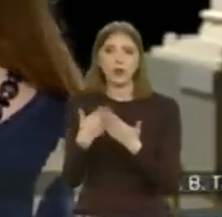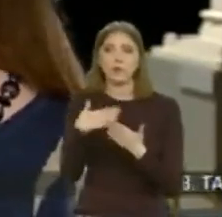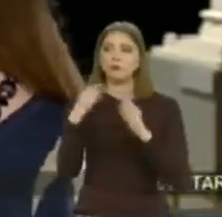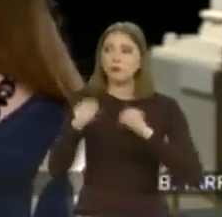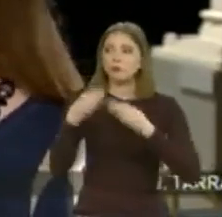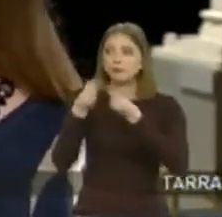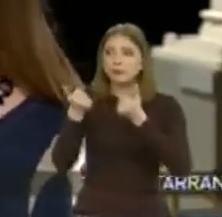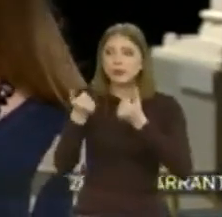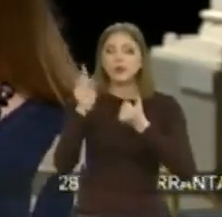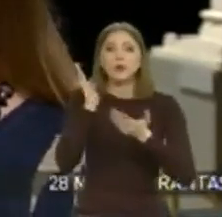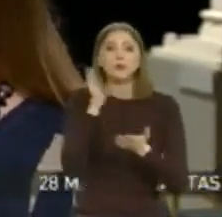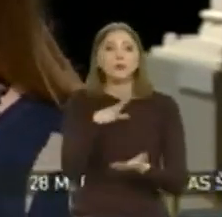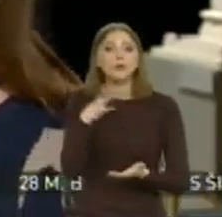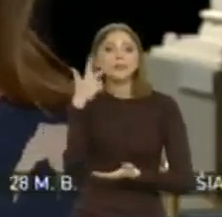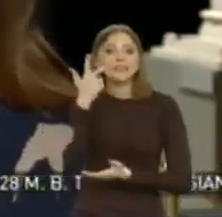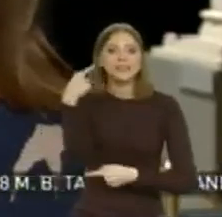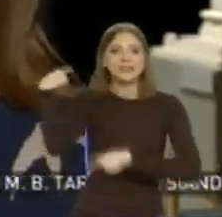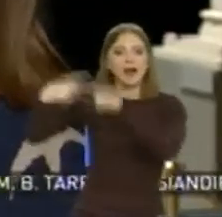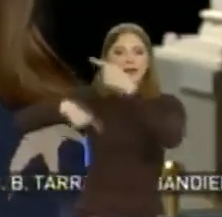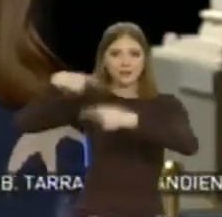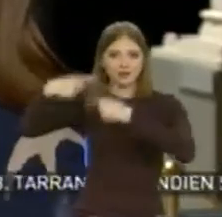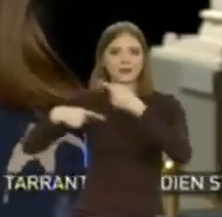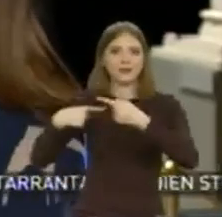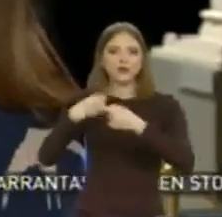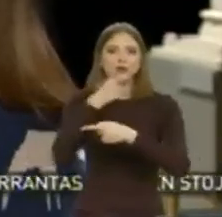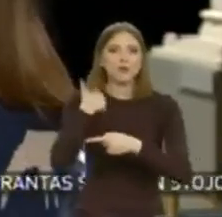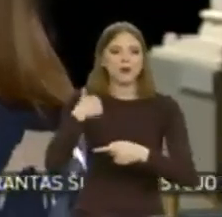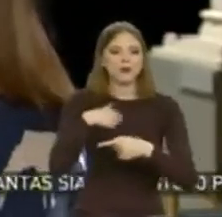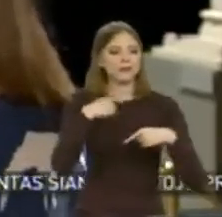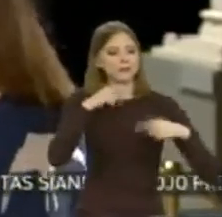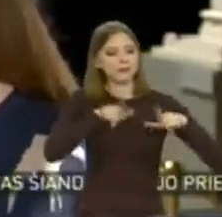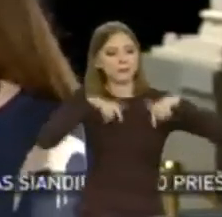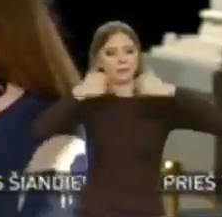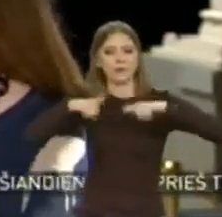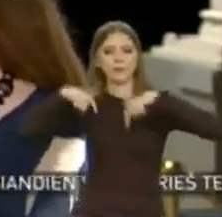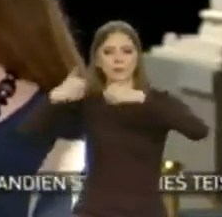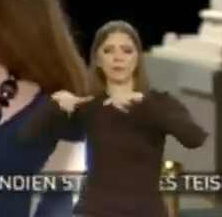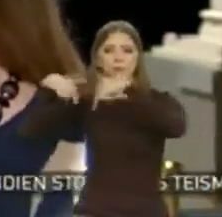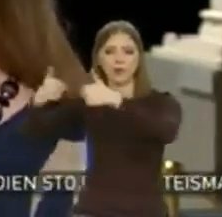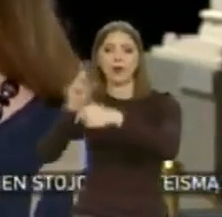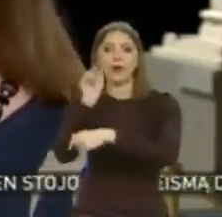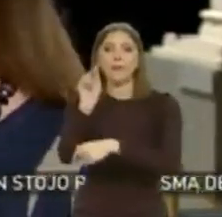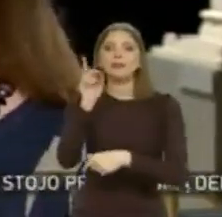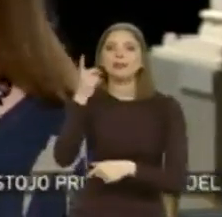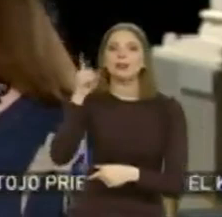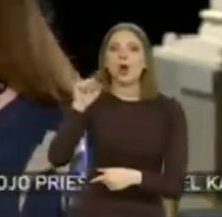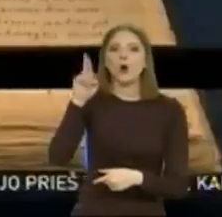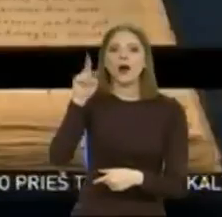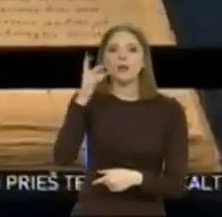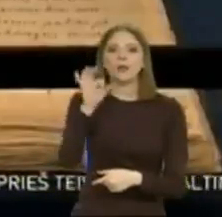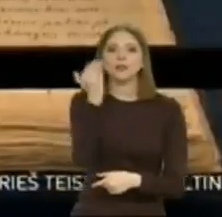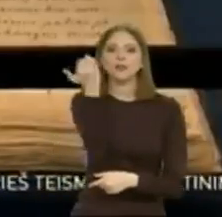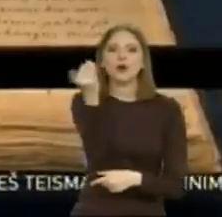3 kartas keliavo rankraščiai, iki tol, kol Simono Daukanto sesers anūkas perdavė juos lietuvių mokslo